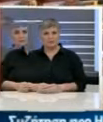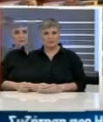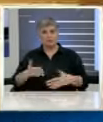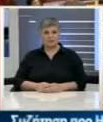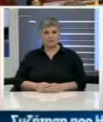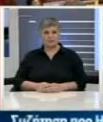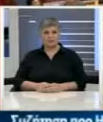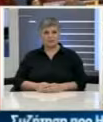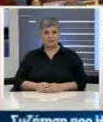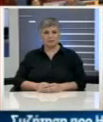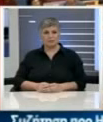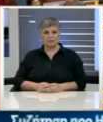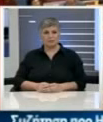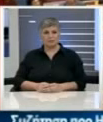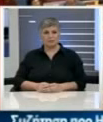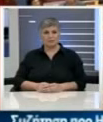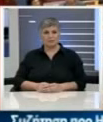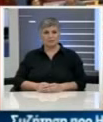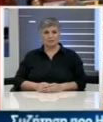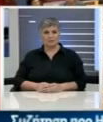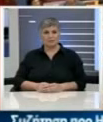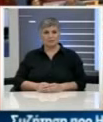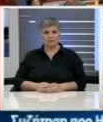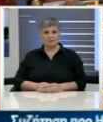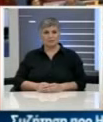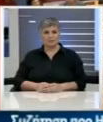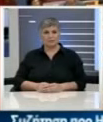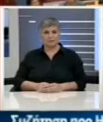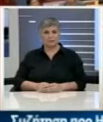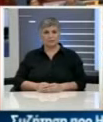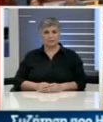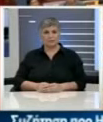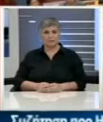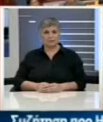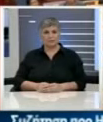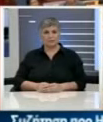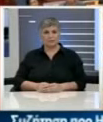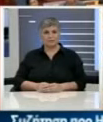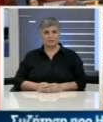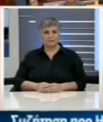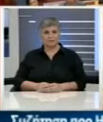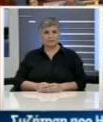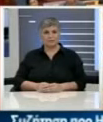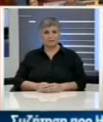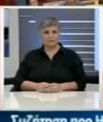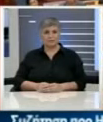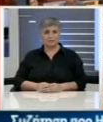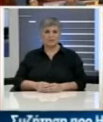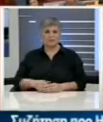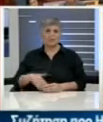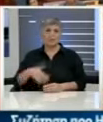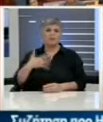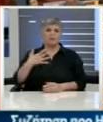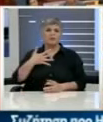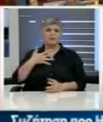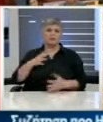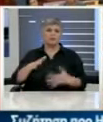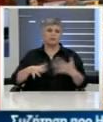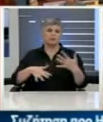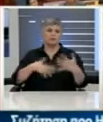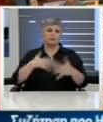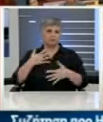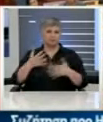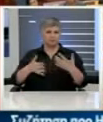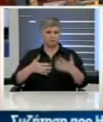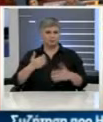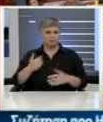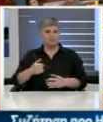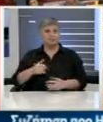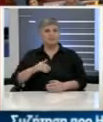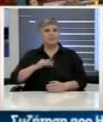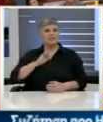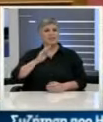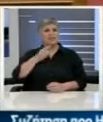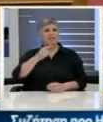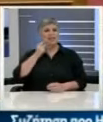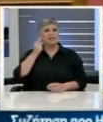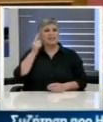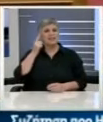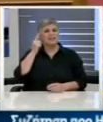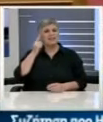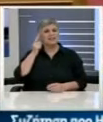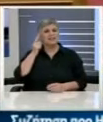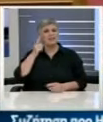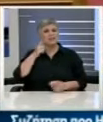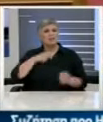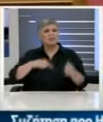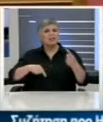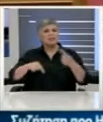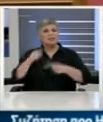είστε γιατί φωνάζετε κύριε παρακαλώ λοιπόν μη φωνάζετε έχετε αντιληφθεί σε ποιον μιλάτε παρακαλώ